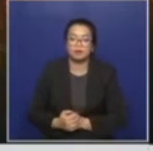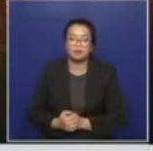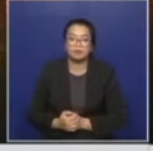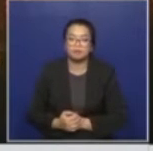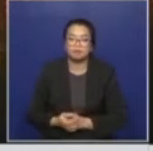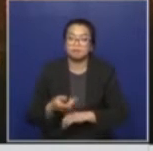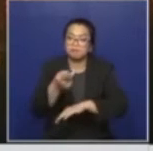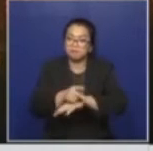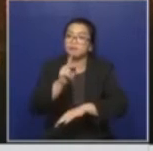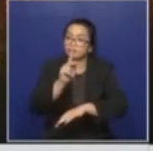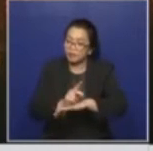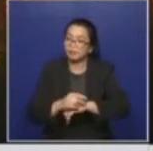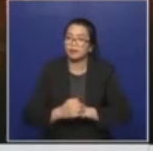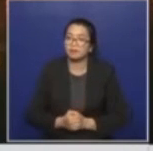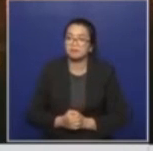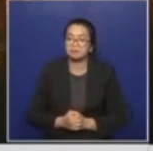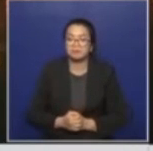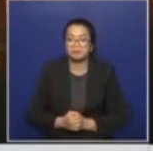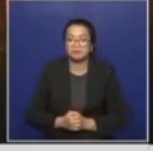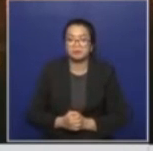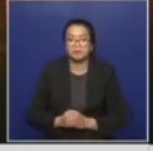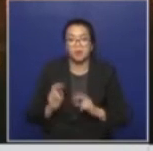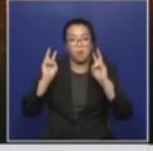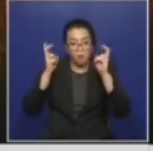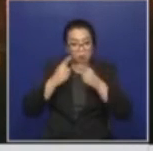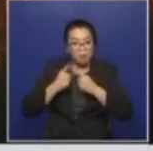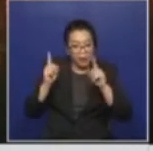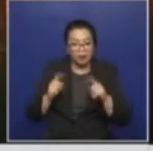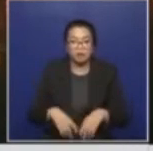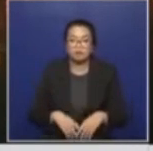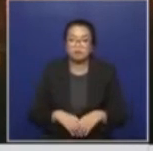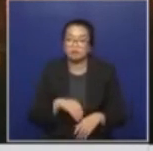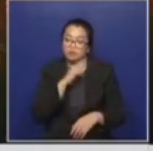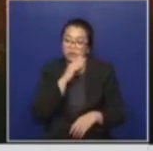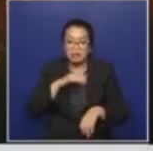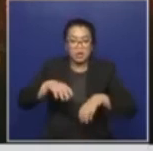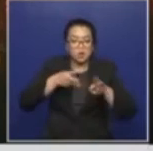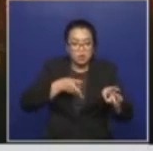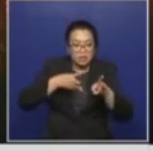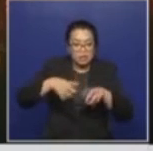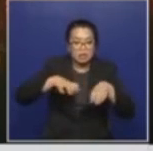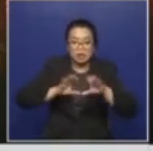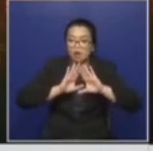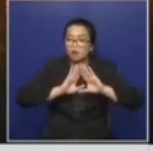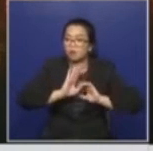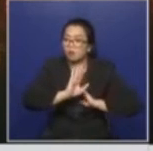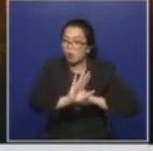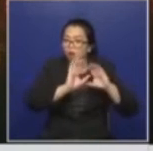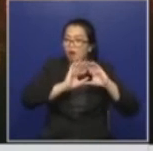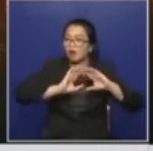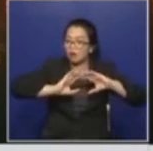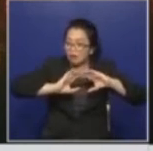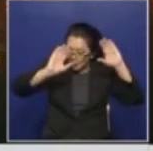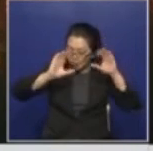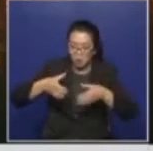ท่านประธานครับมันเป็นเรื่องแปลกนะครับในการจัดการผู้ชุมนุมของรัฐบาลของท่านนายกรัฐมนตรี